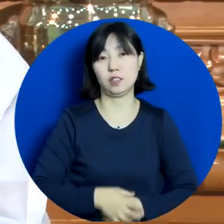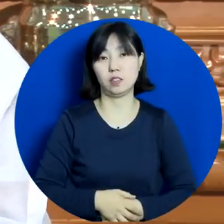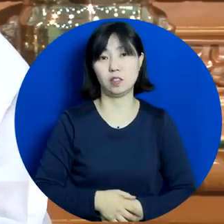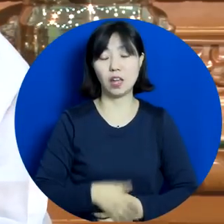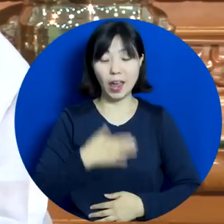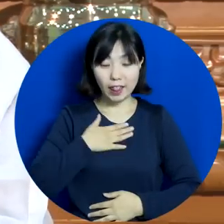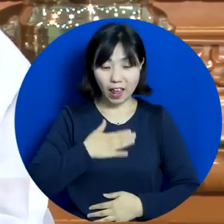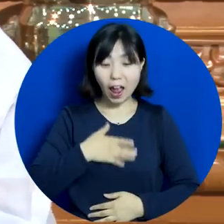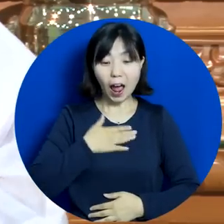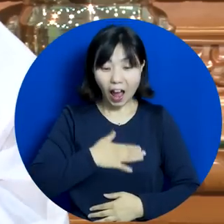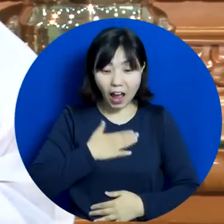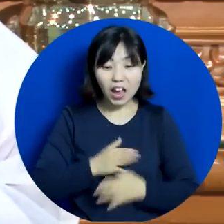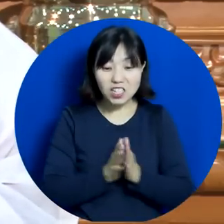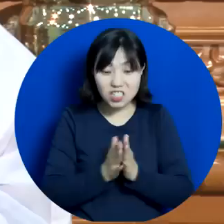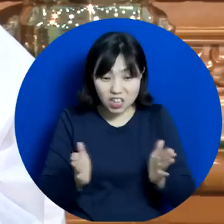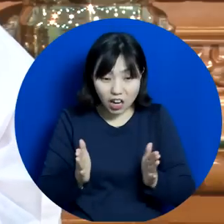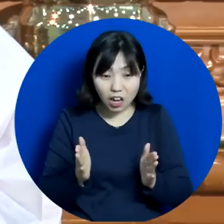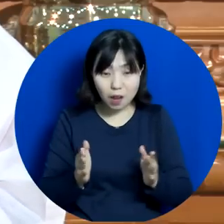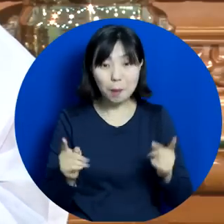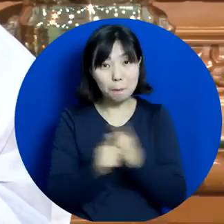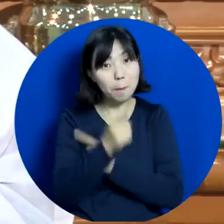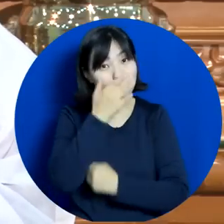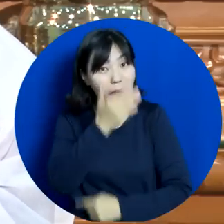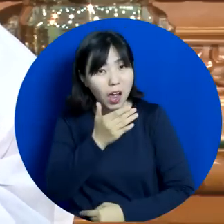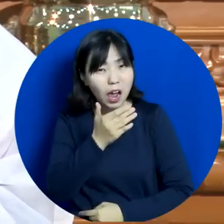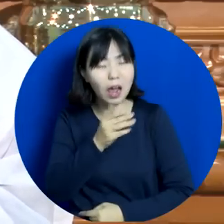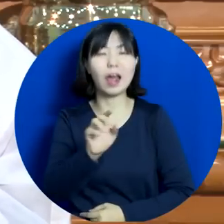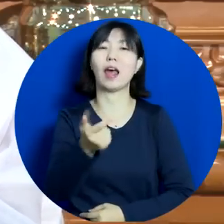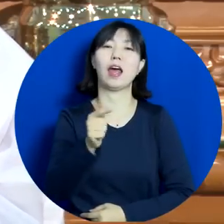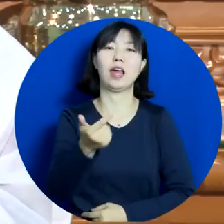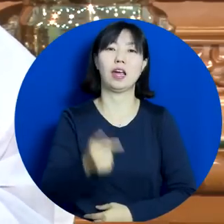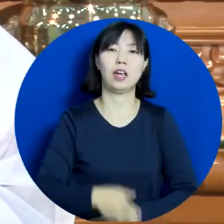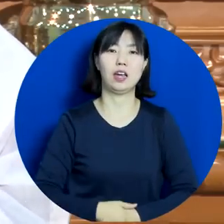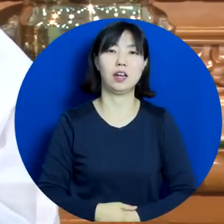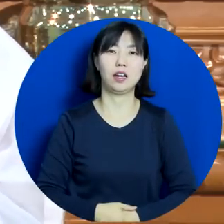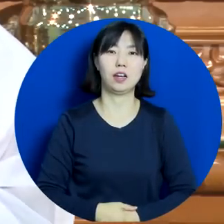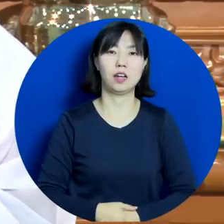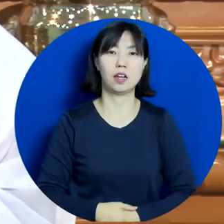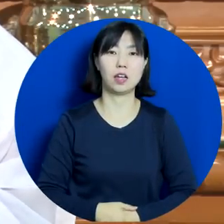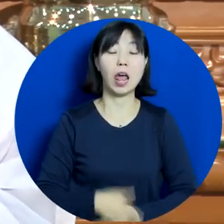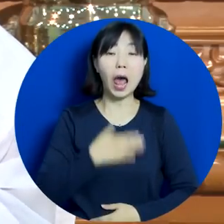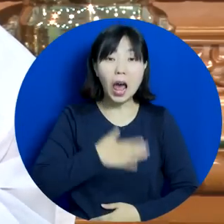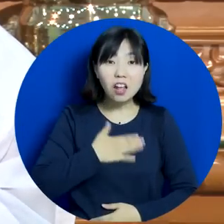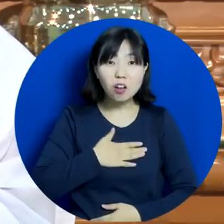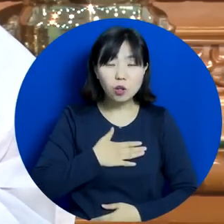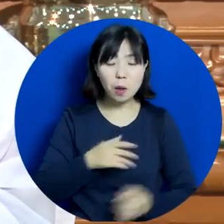아니에요. 아는 거는 바뀌는 것의 시작, 출발.